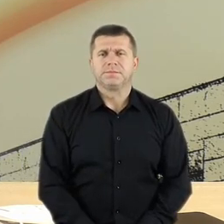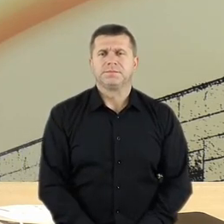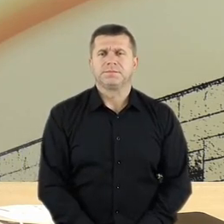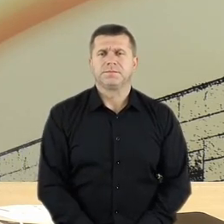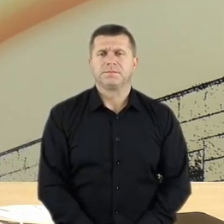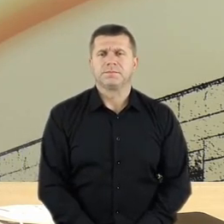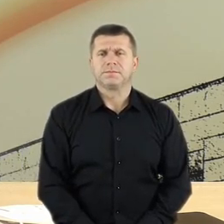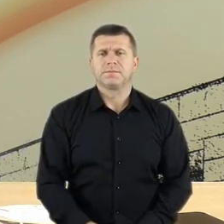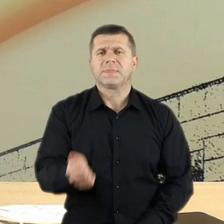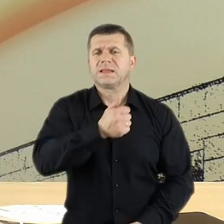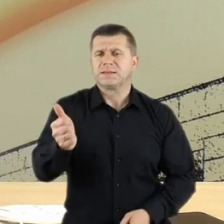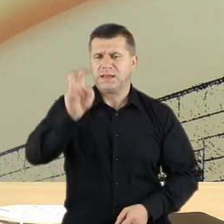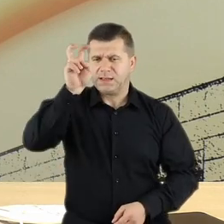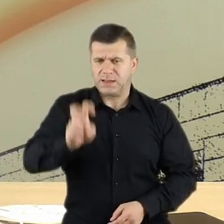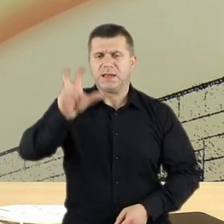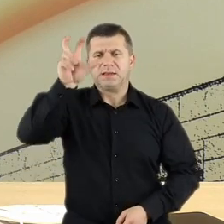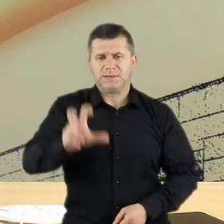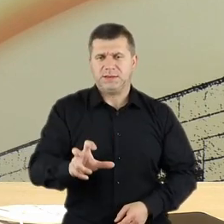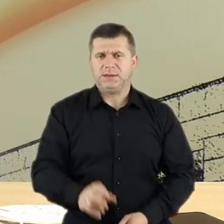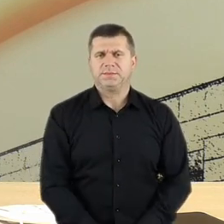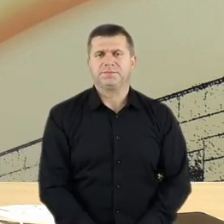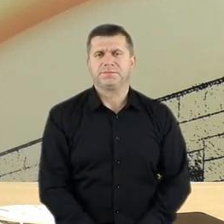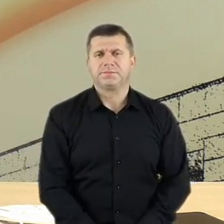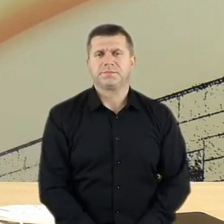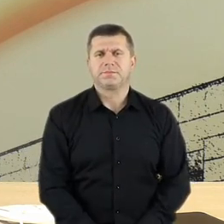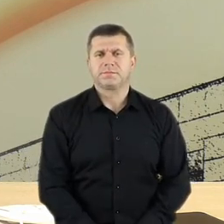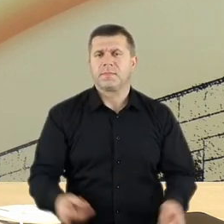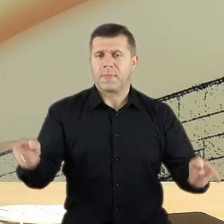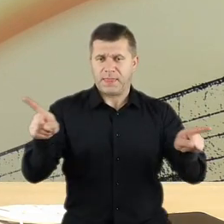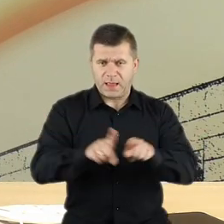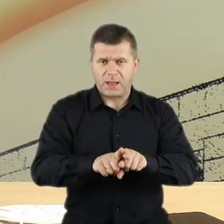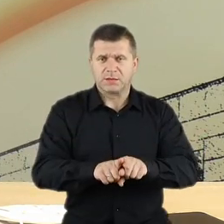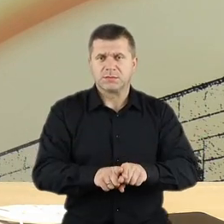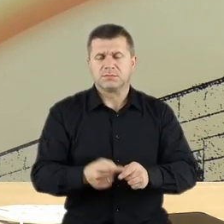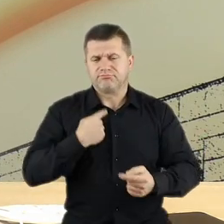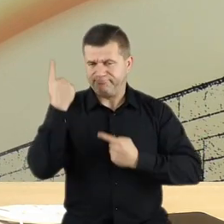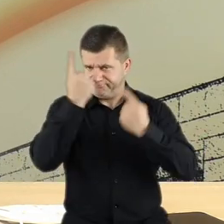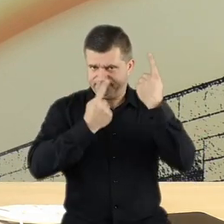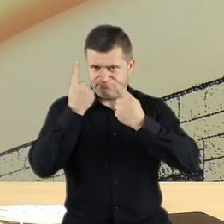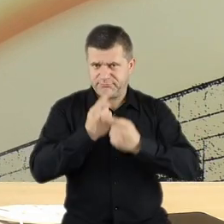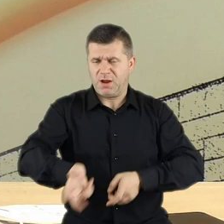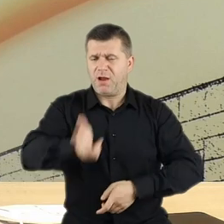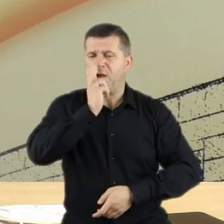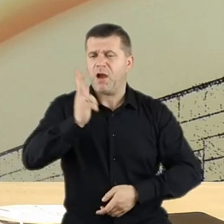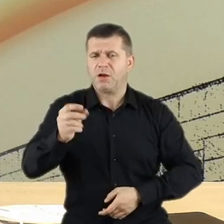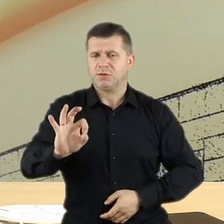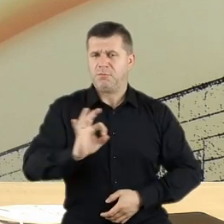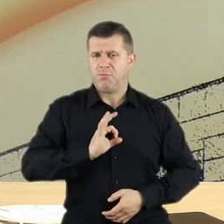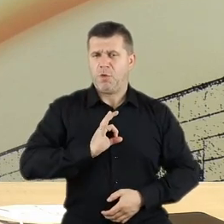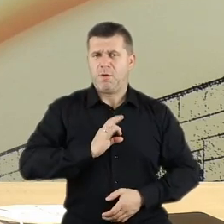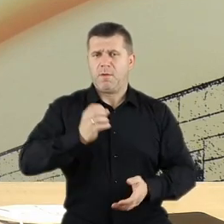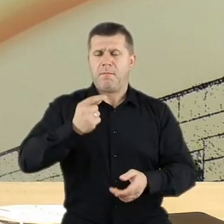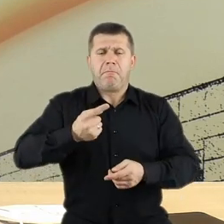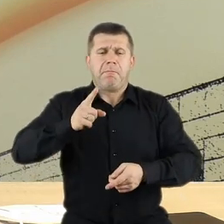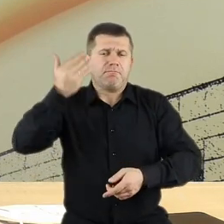przez samo h i przez c h i tak że doszłam do wniosku skup że każdy z tych moich